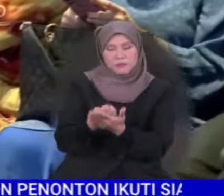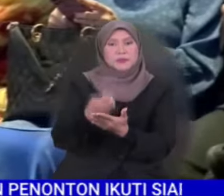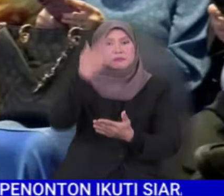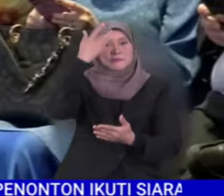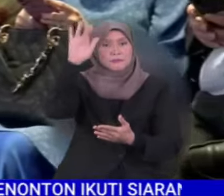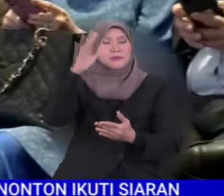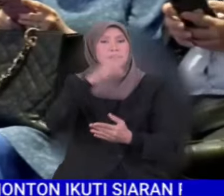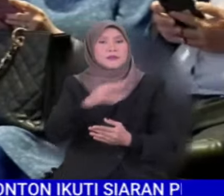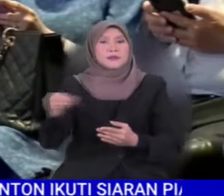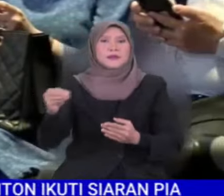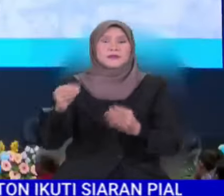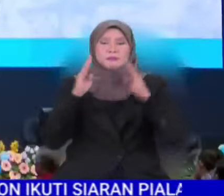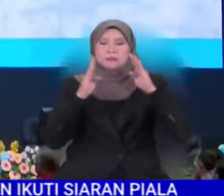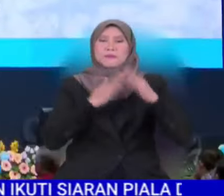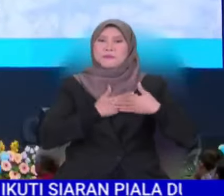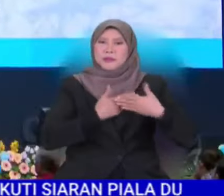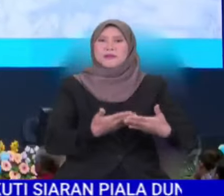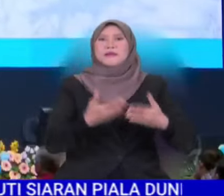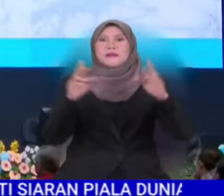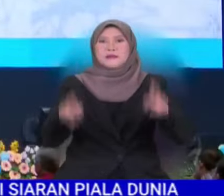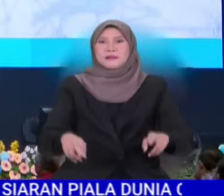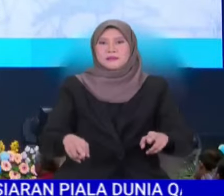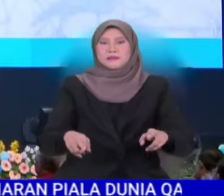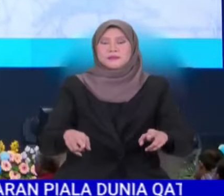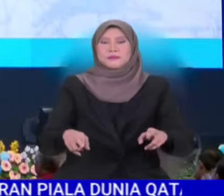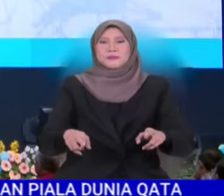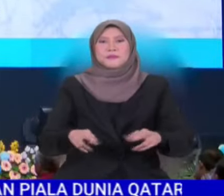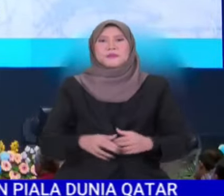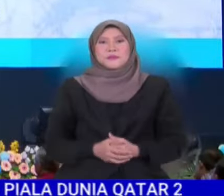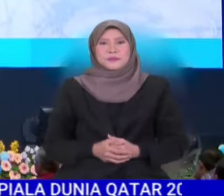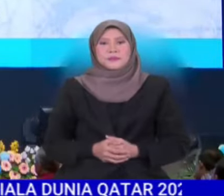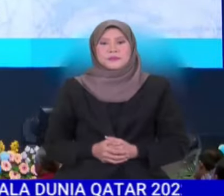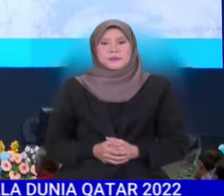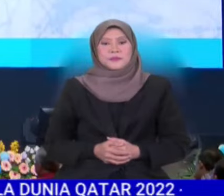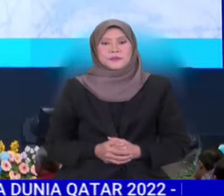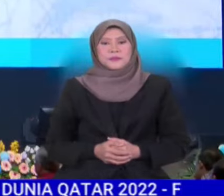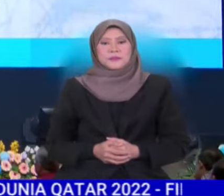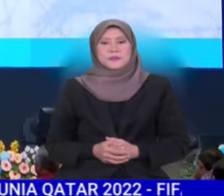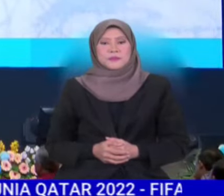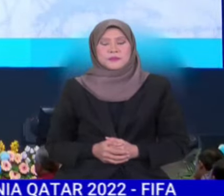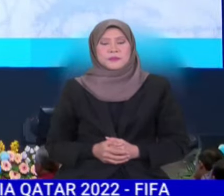lestari yang juga prihatin rakyat dari segi rohani dan jasmani.